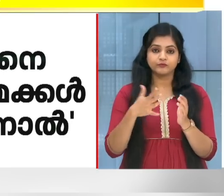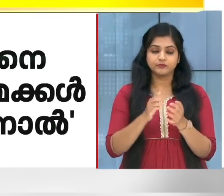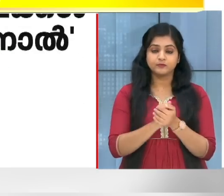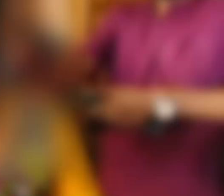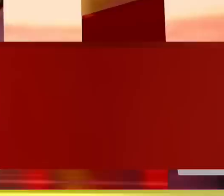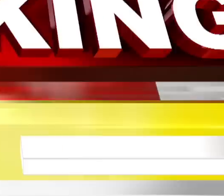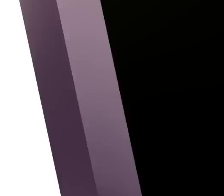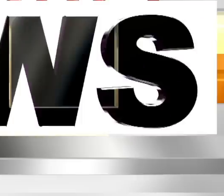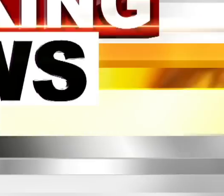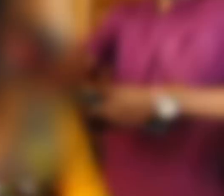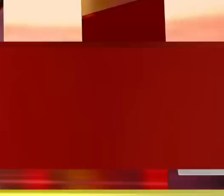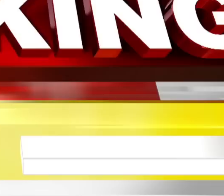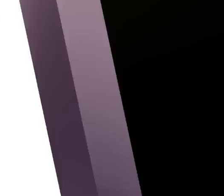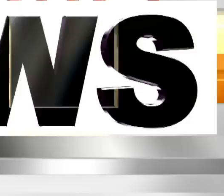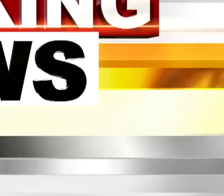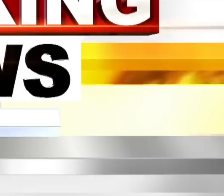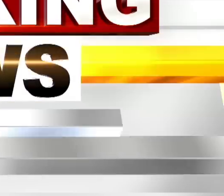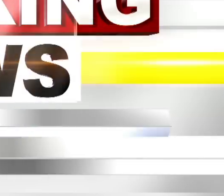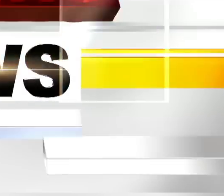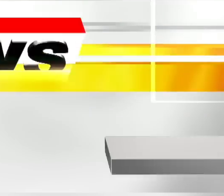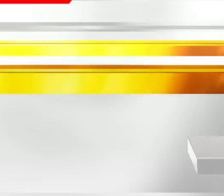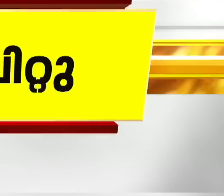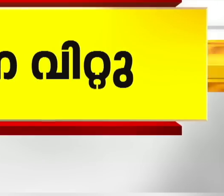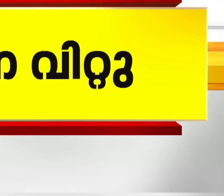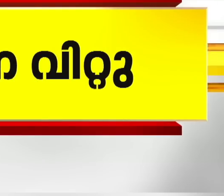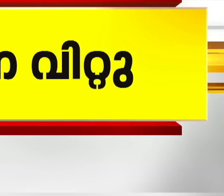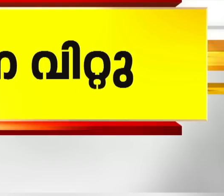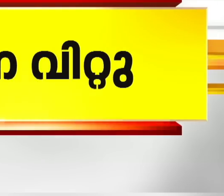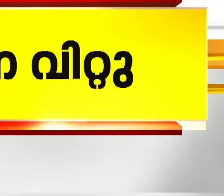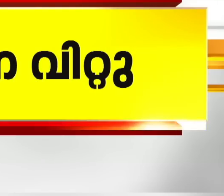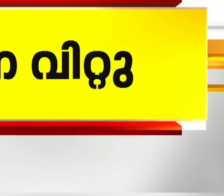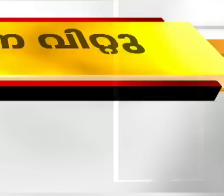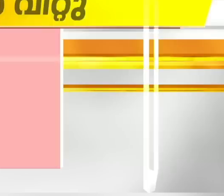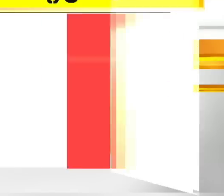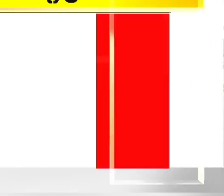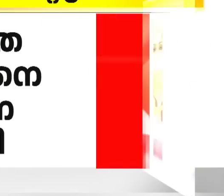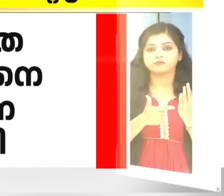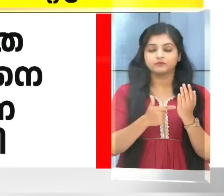7-ാം തീയതി വെള്ളിയാഴ്ച, ഞാൻ തിങ്കളാഴ്ച.